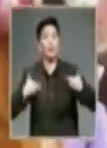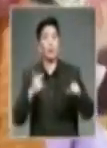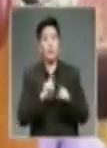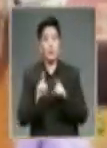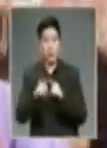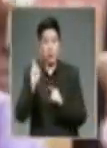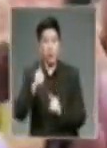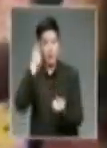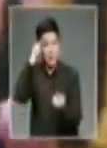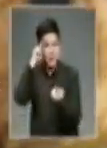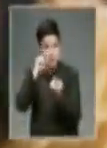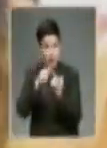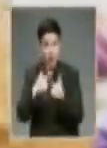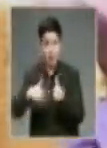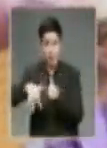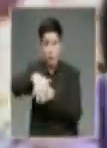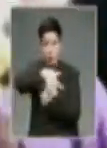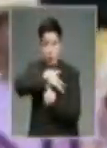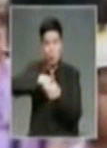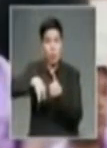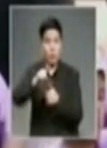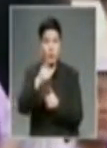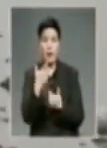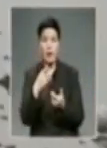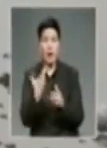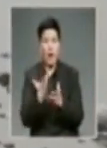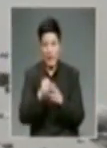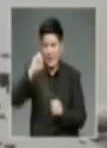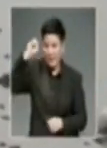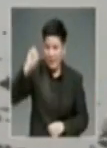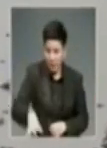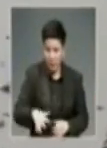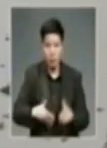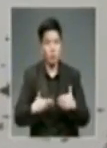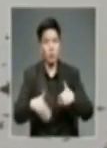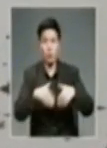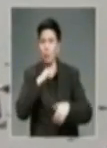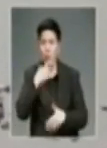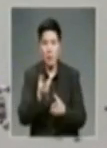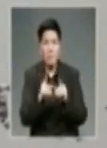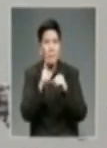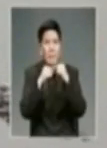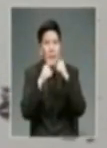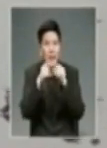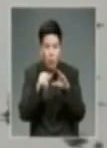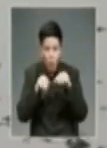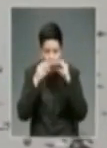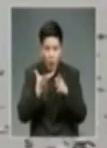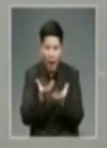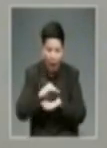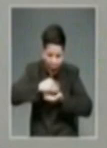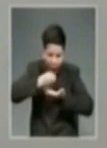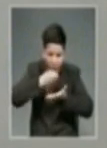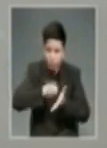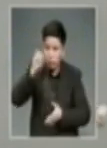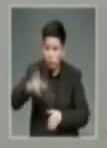ๆที่จะต้องคำนึงถึงการรักษาสิ่งแวดล้อมด้วยนะครับเช่นการไม่ปล่อยทิ้งขยะตามที่สาธารณะถุงพลาสติกภาชนะบรรจุอาหารข